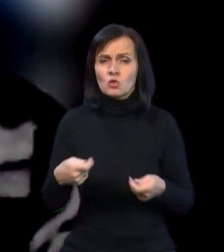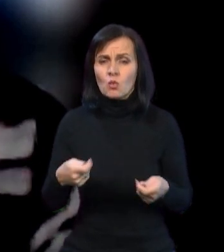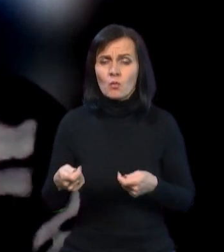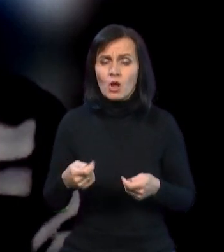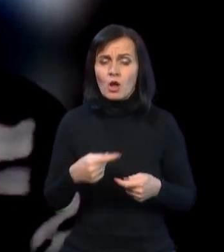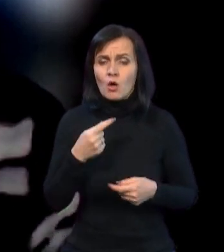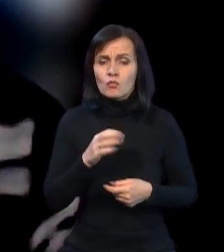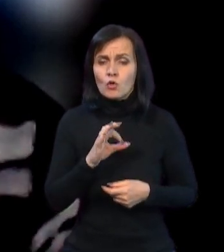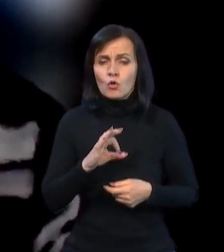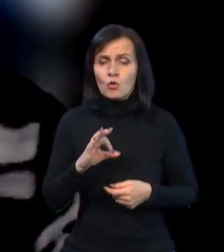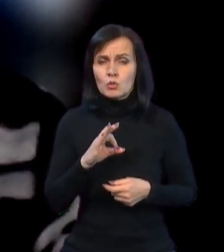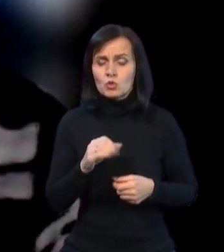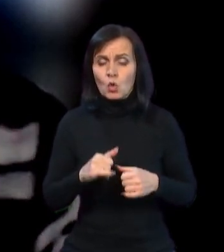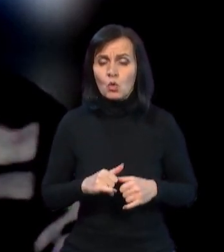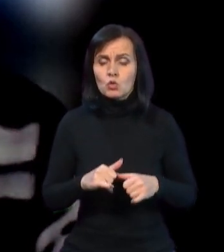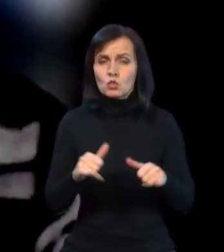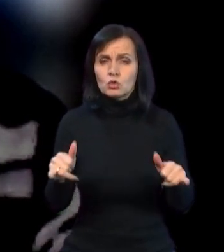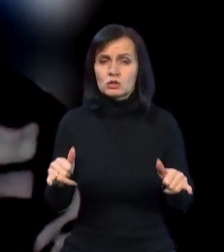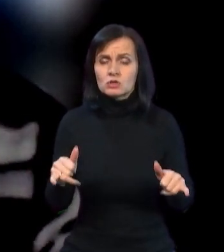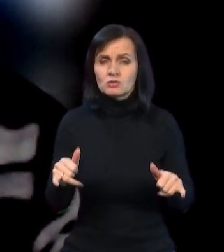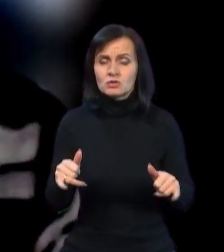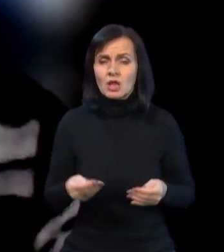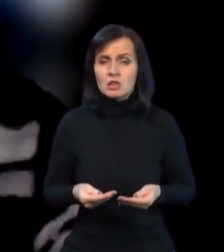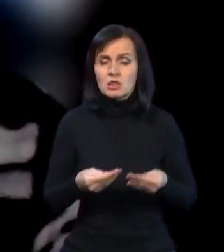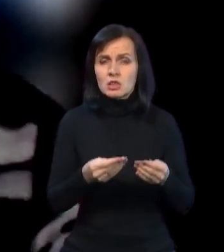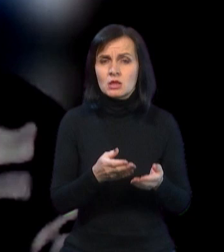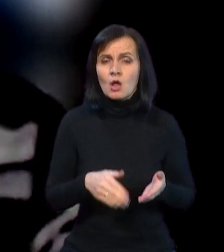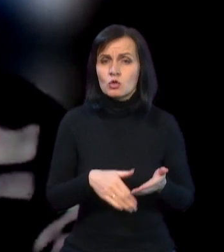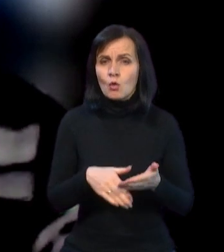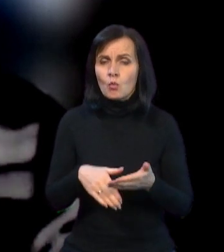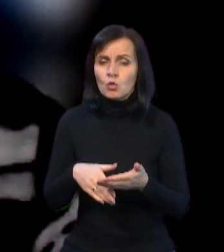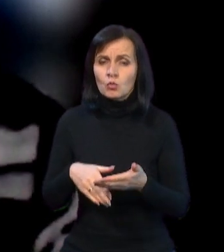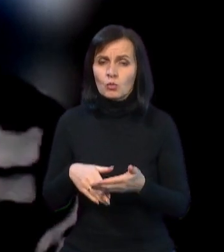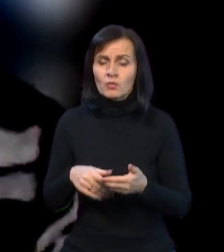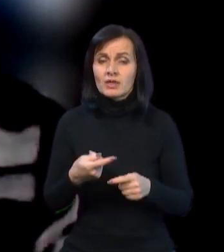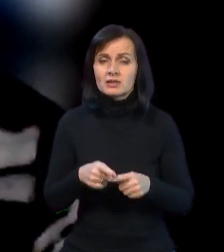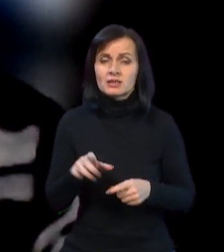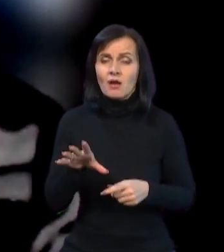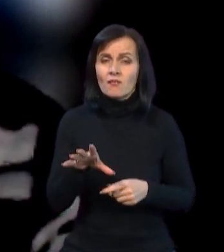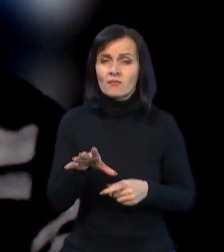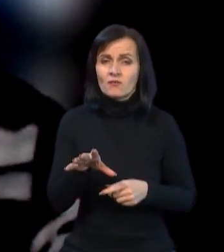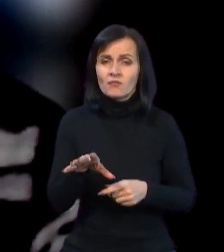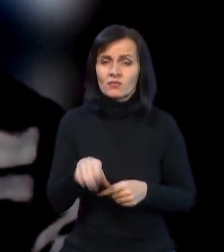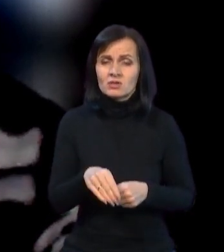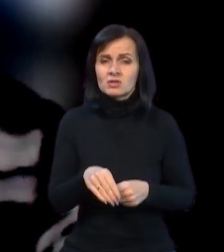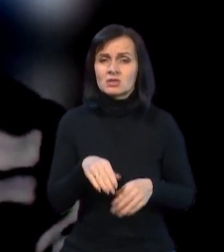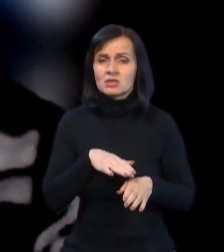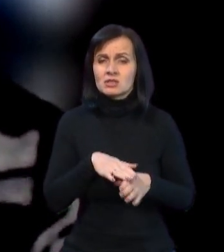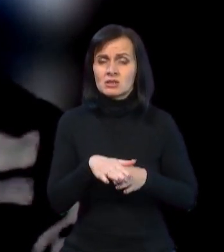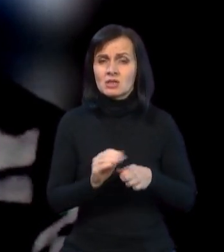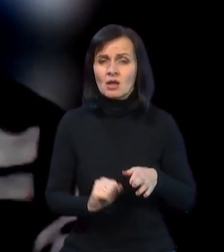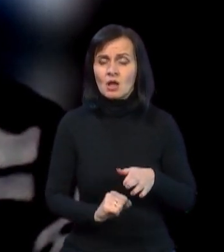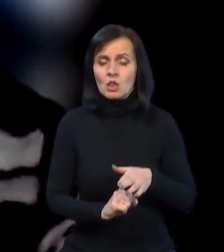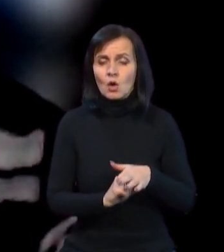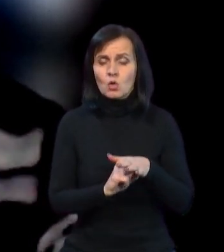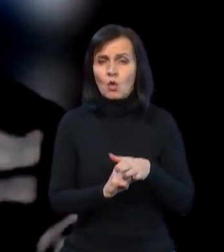відповідно розвиток, надання допомог і так далі. Це все здійснюється на основі